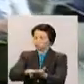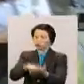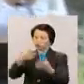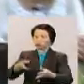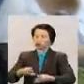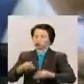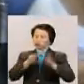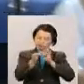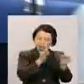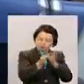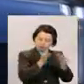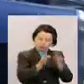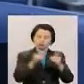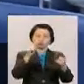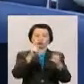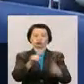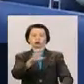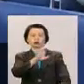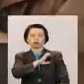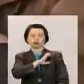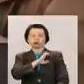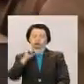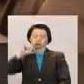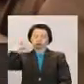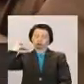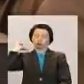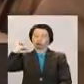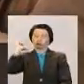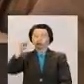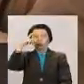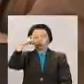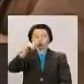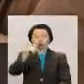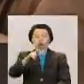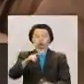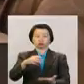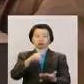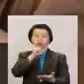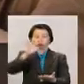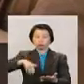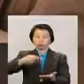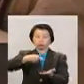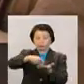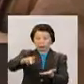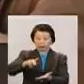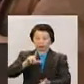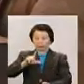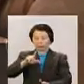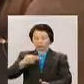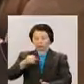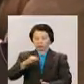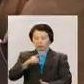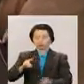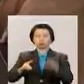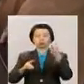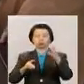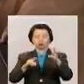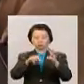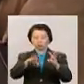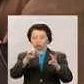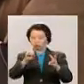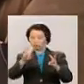memberi keterangan kepada polis semalam. Baki kredit yang belum dibayar oleh LHDM berjumlah